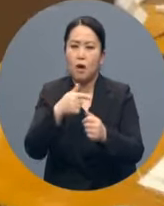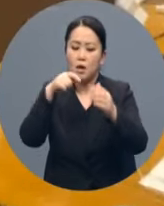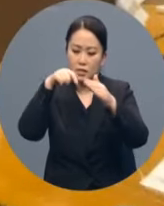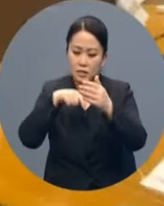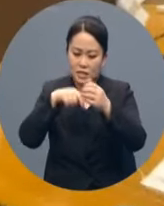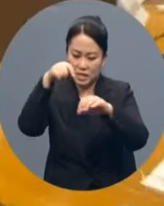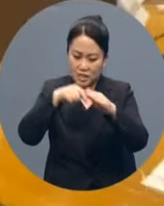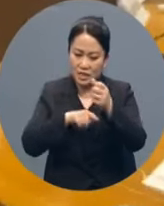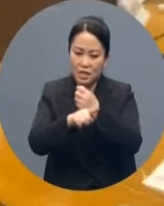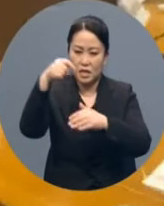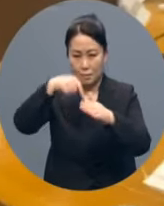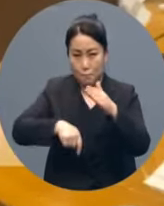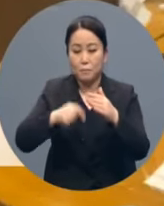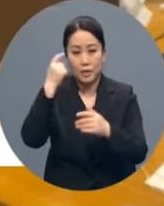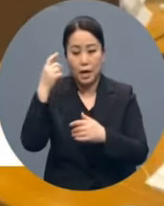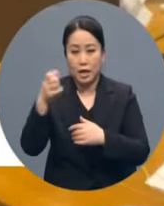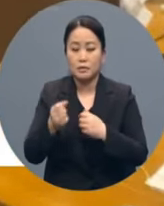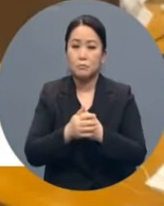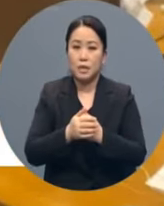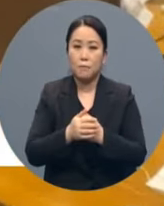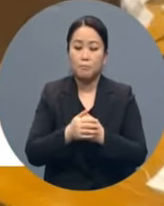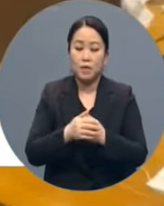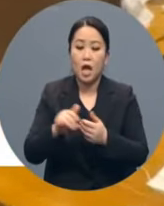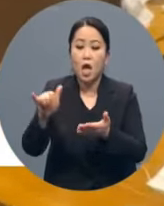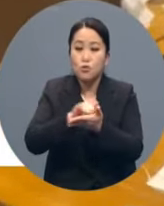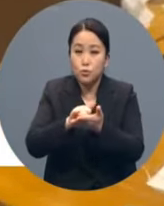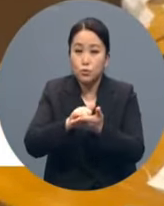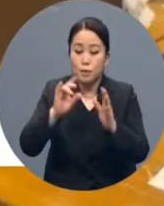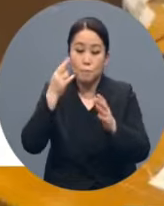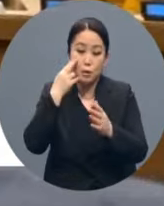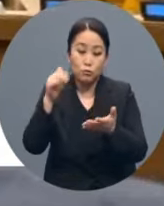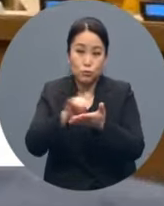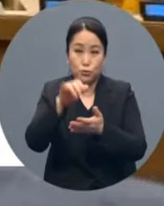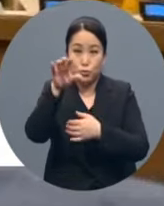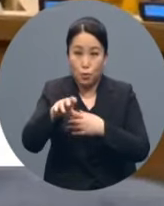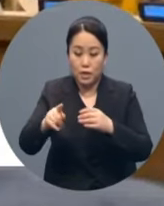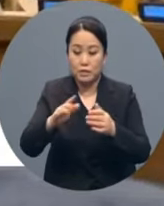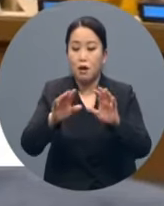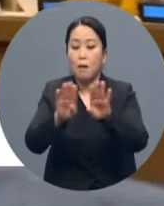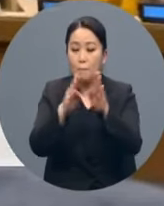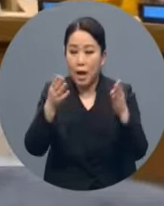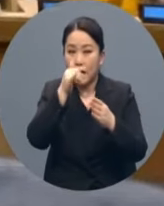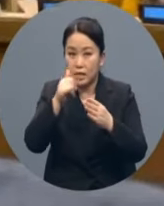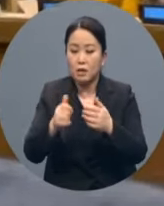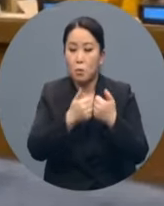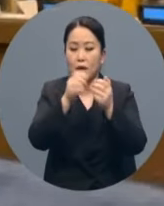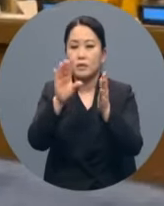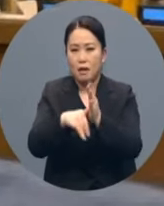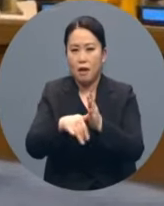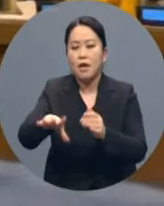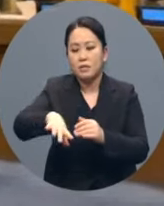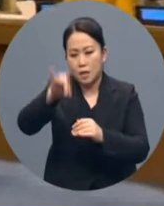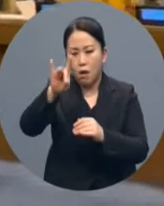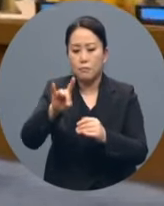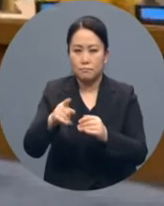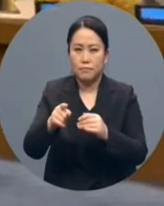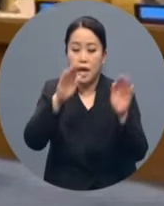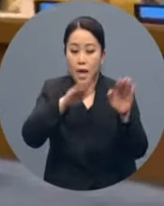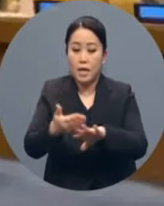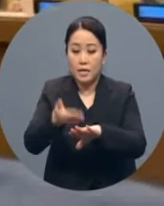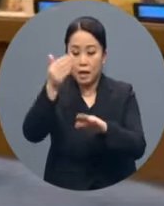부산시가 뉴욕 UN 본부에서 열린 원탁 회의에서 세계 최초의 해상 도시 건설 사업을 발표했습니다.